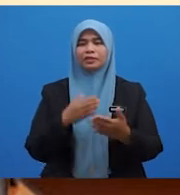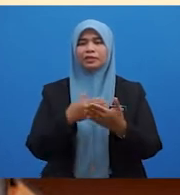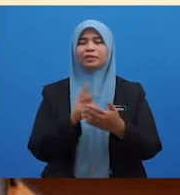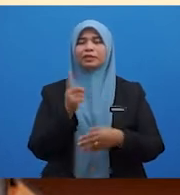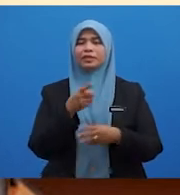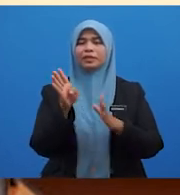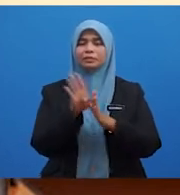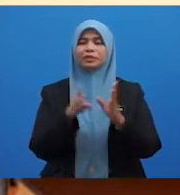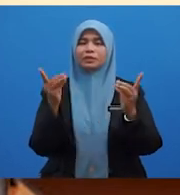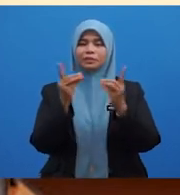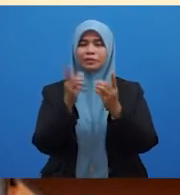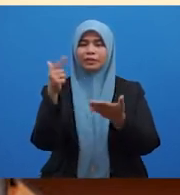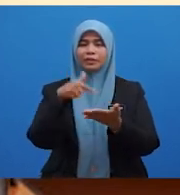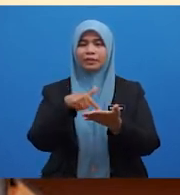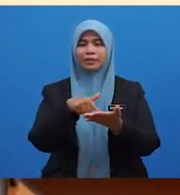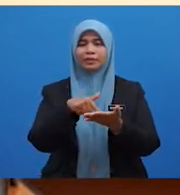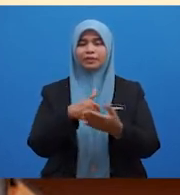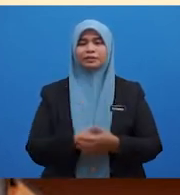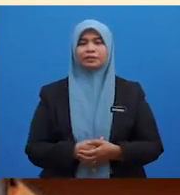Sehingga kita berjumpa lagi.